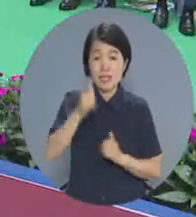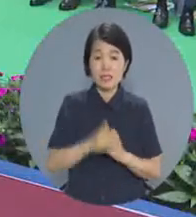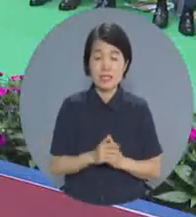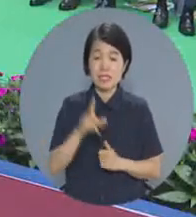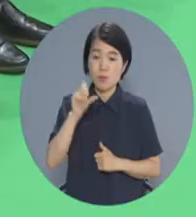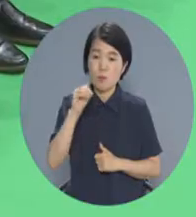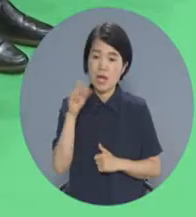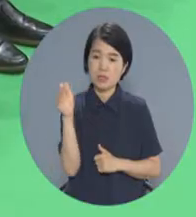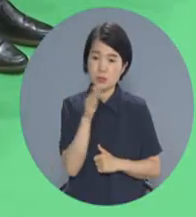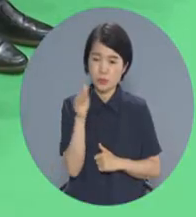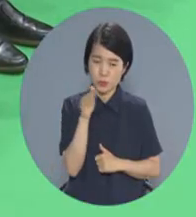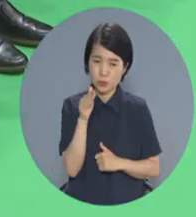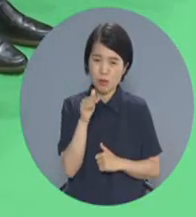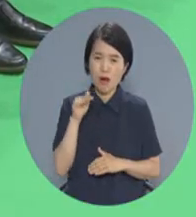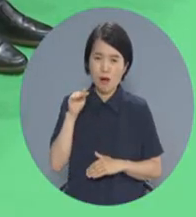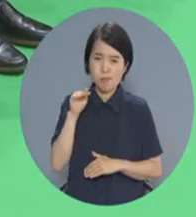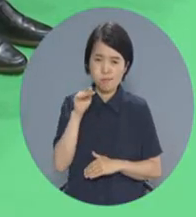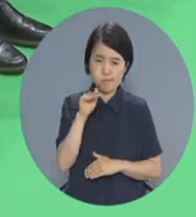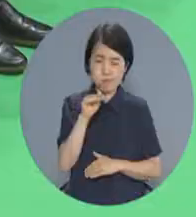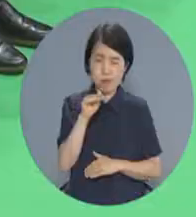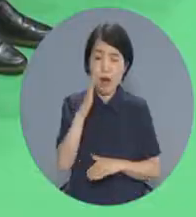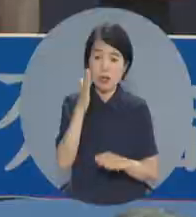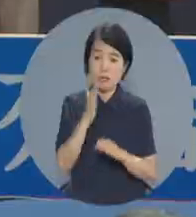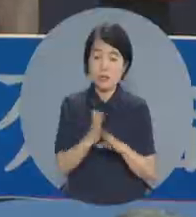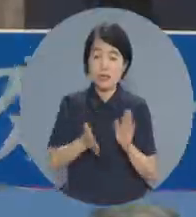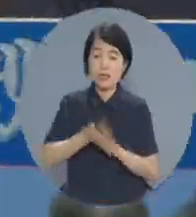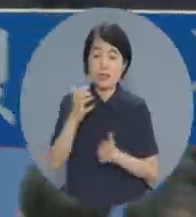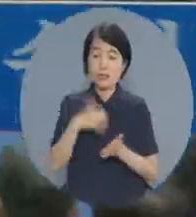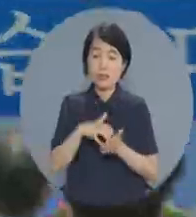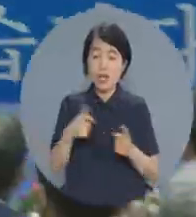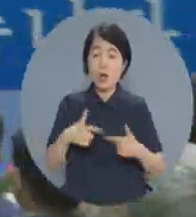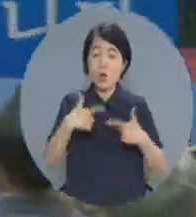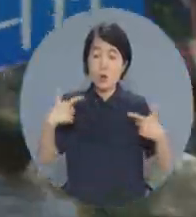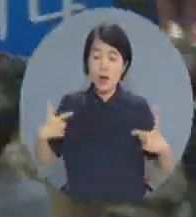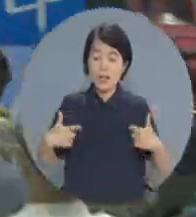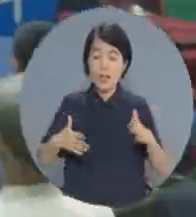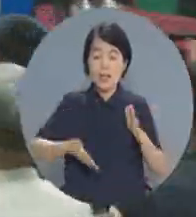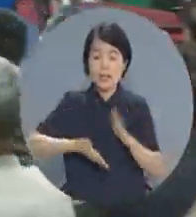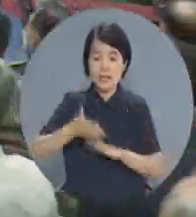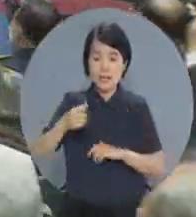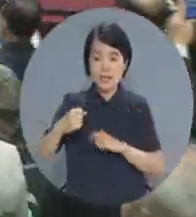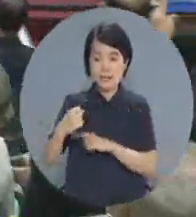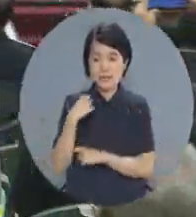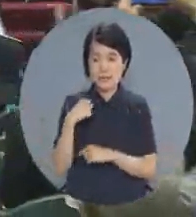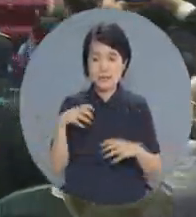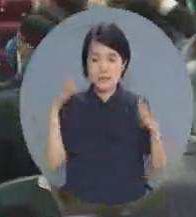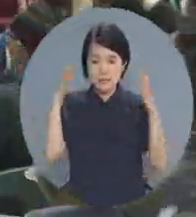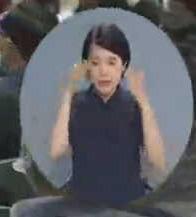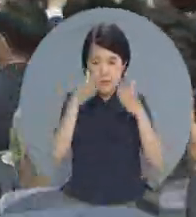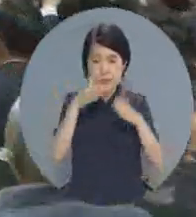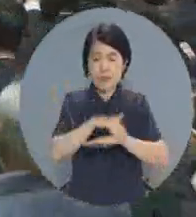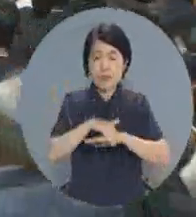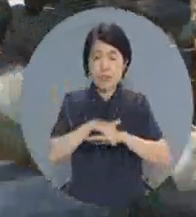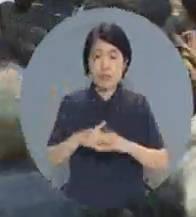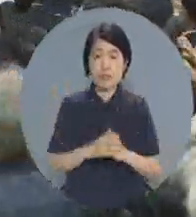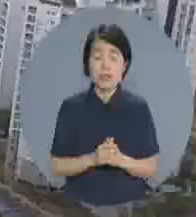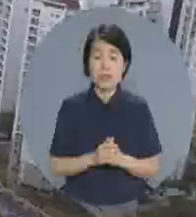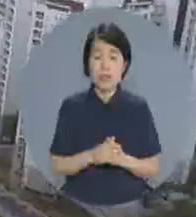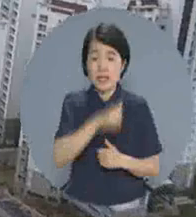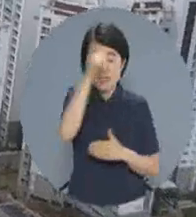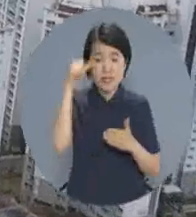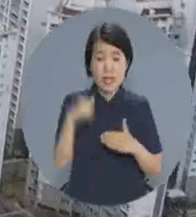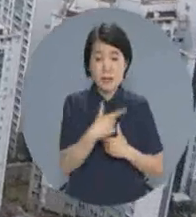15만 명 선을 넘나들며 정체 상태인 시 인구를 확장하는 데 시정 역량을 집중할 계획입니다. 생애